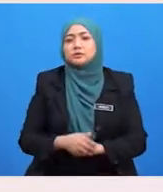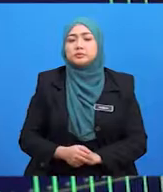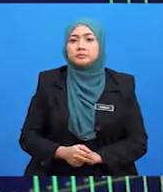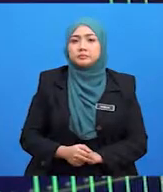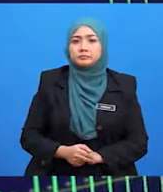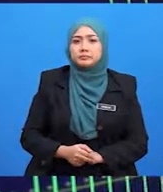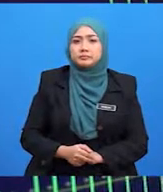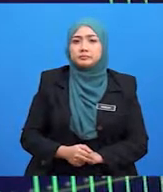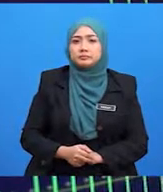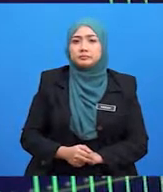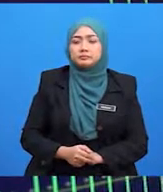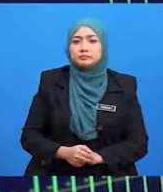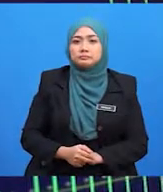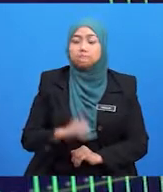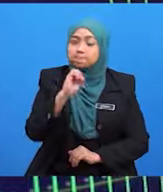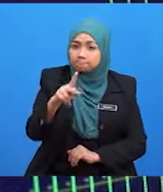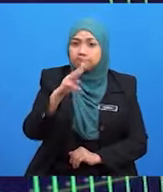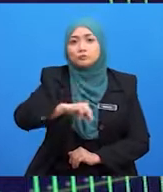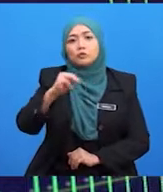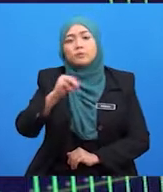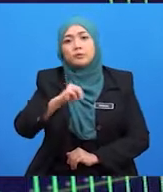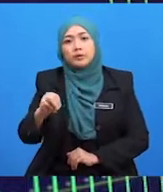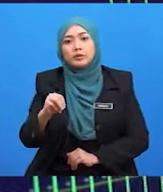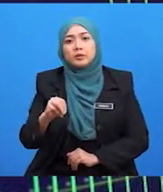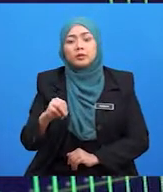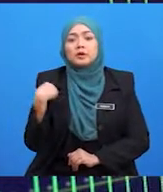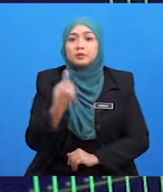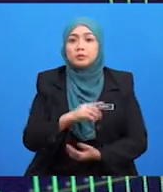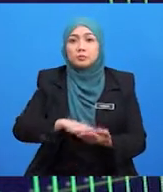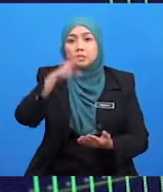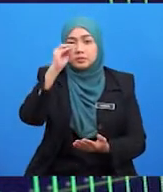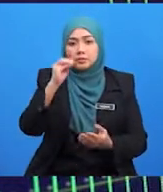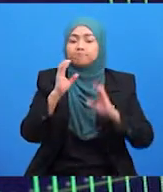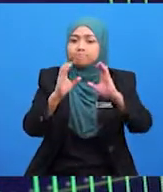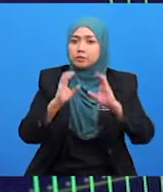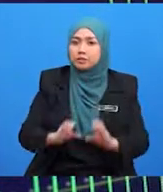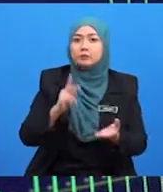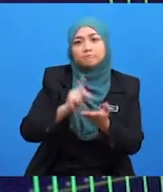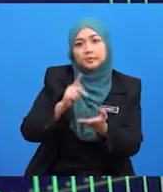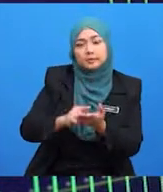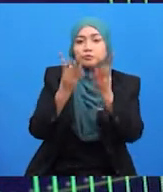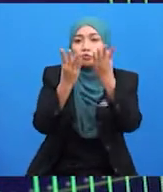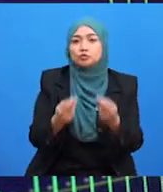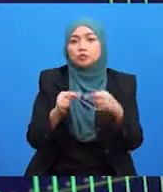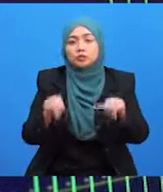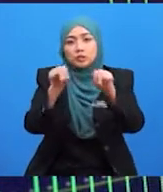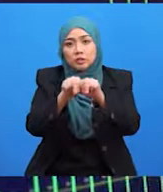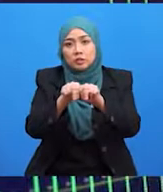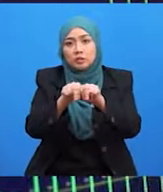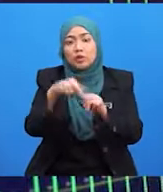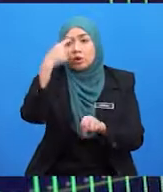perlombongan. Baiklah, murid-murid, mari kita pelajari kaedah pengiraan susut nilai. Untuk